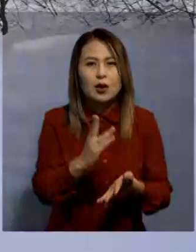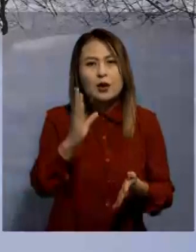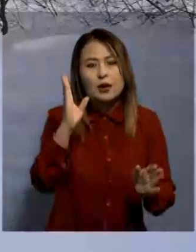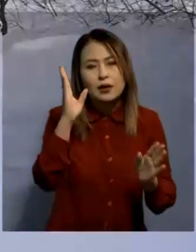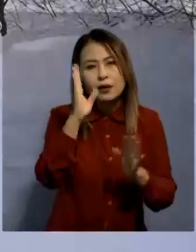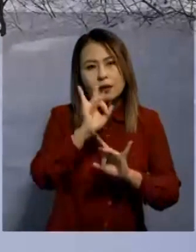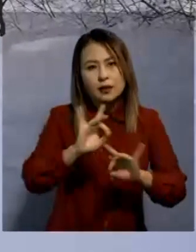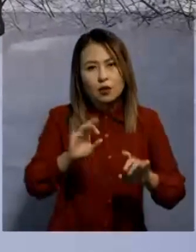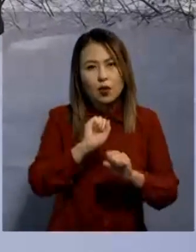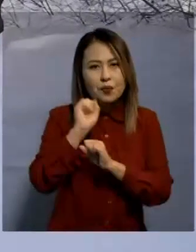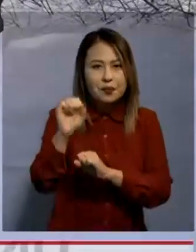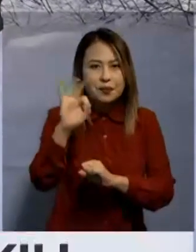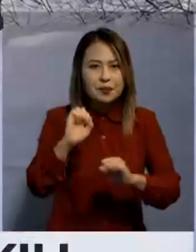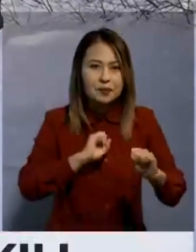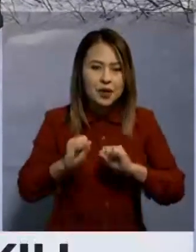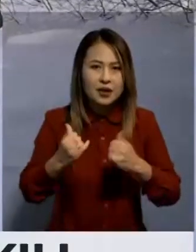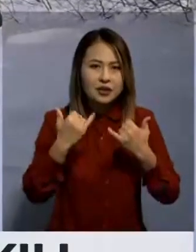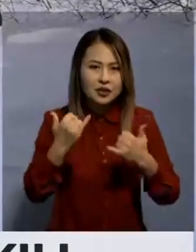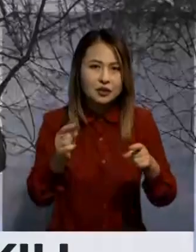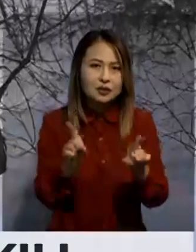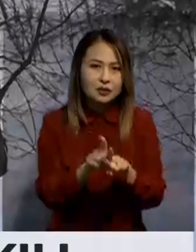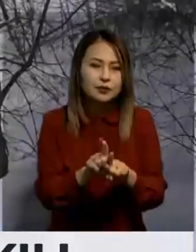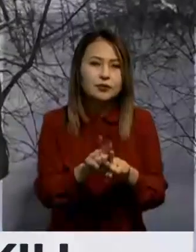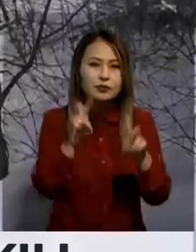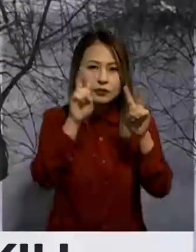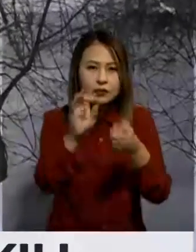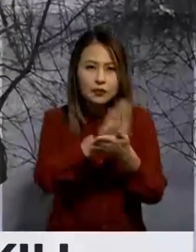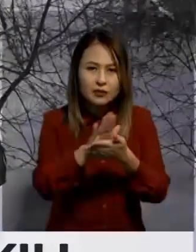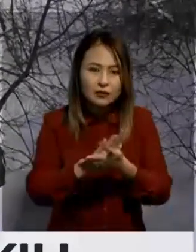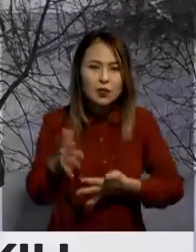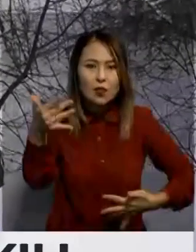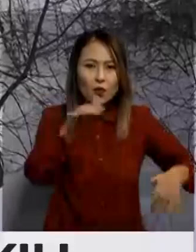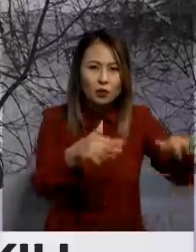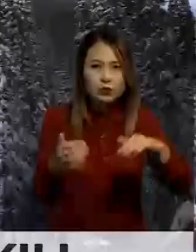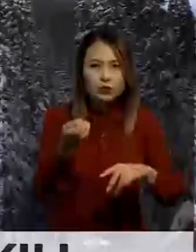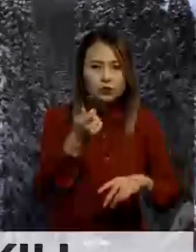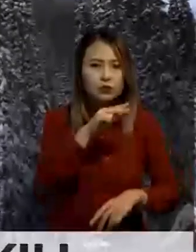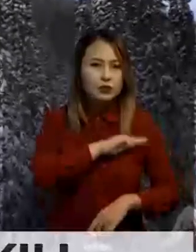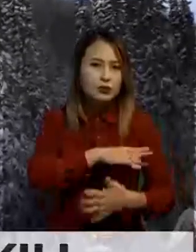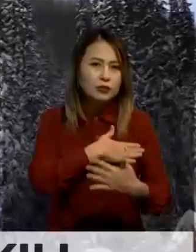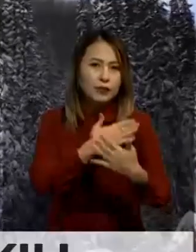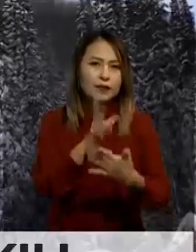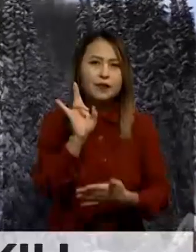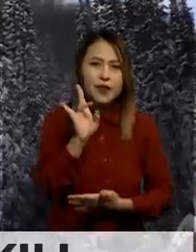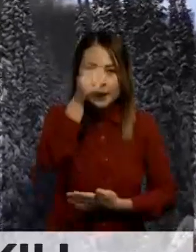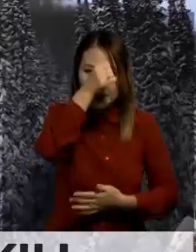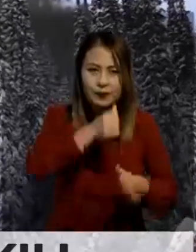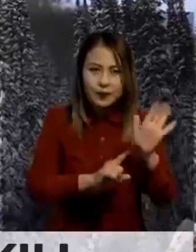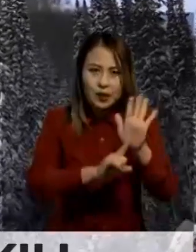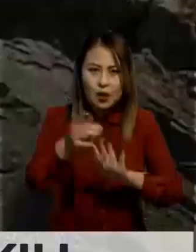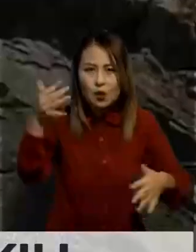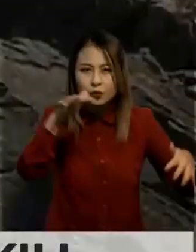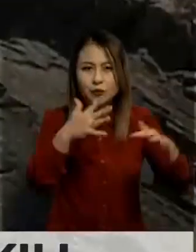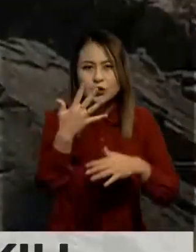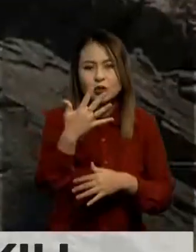тұр. Қазселден қорғау мекемесінің бригадалары қазір шыңдарды қардан тазартып, бұл бағытта қызу жұмыс істеп жатыр. Қараша айынан бері тау